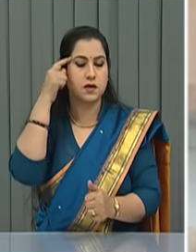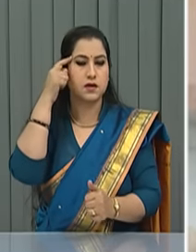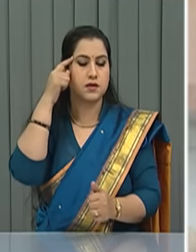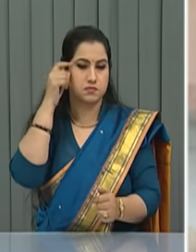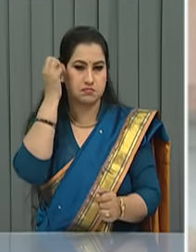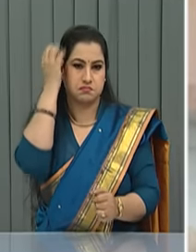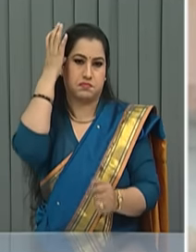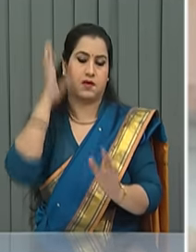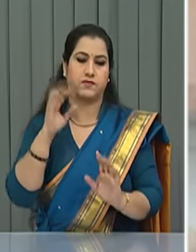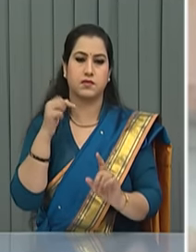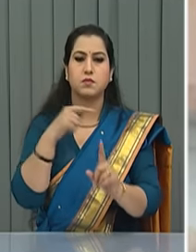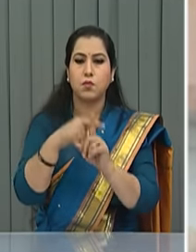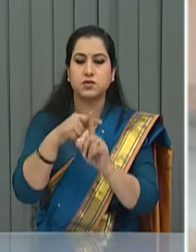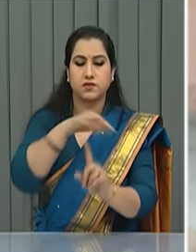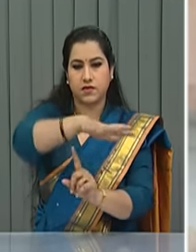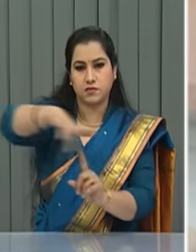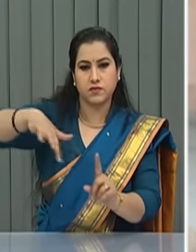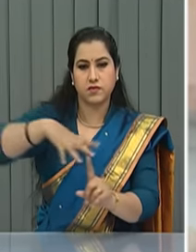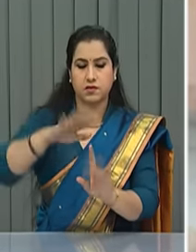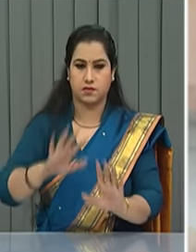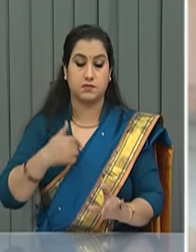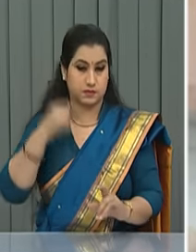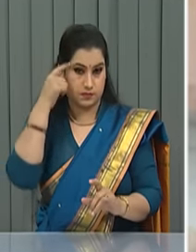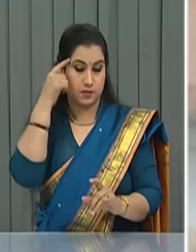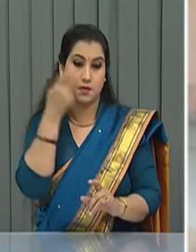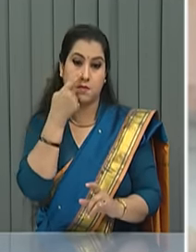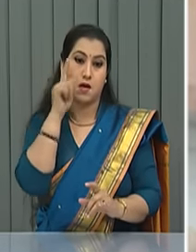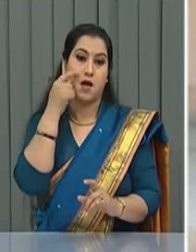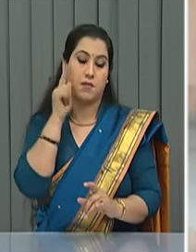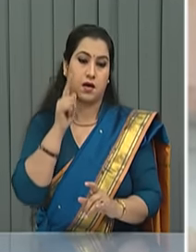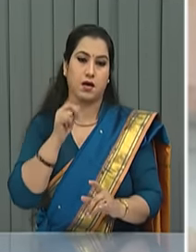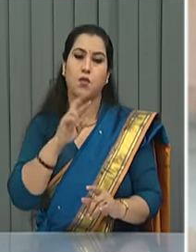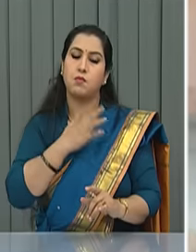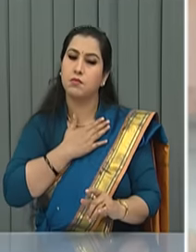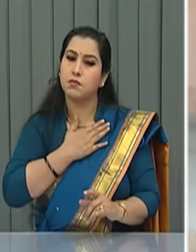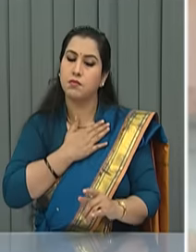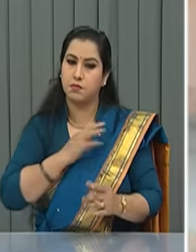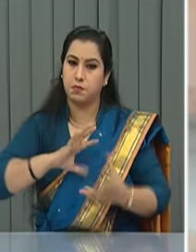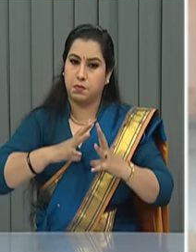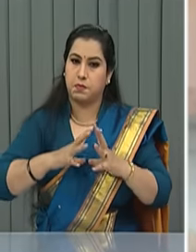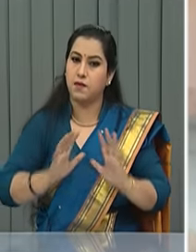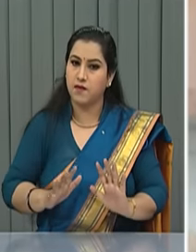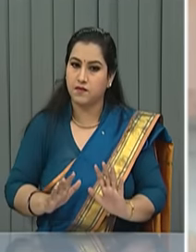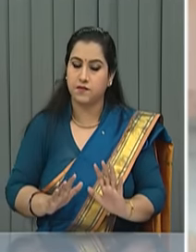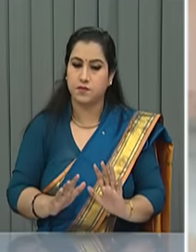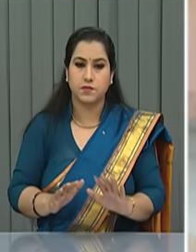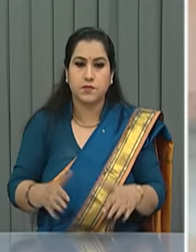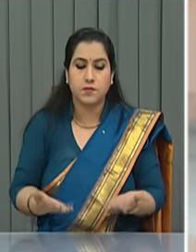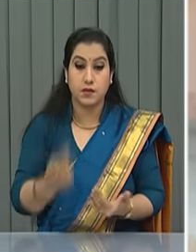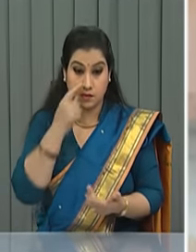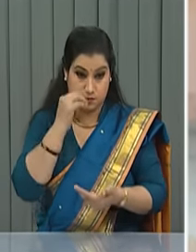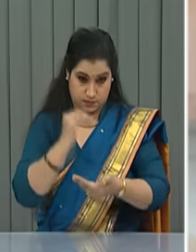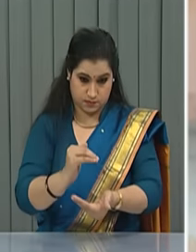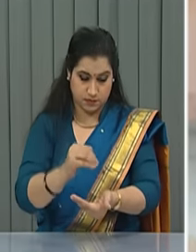बना है और मैं समझता हूँ कि माँ बाप के अंदर भी एक विश्वास ऐसा जगा है, बढ़ा है कि बेटियों